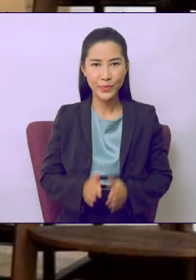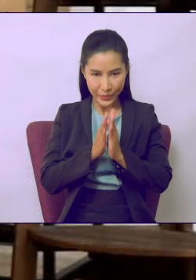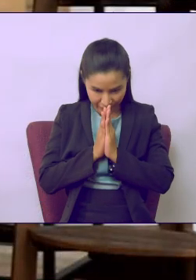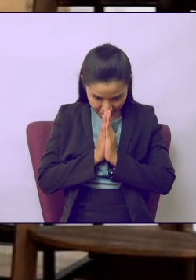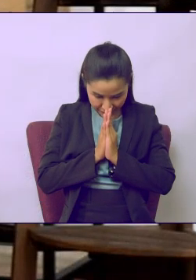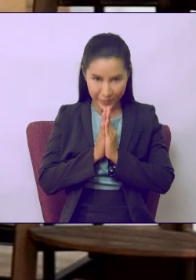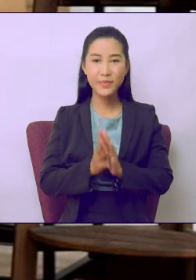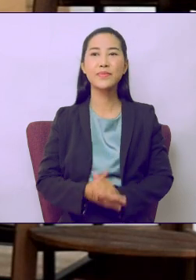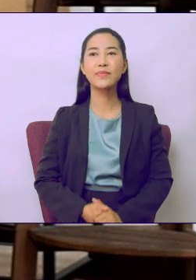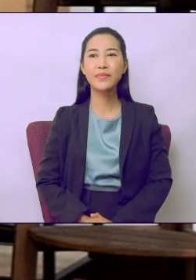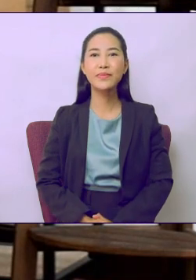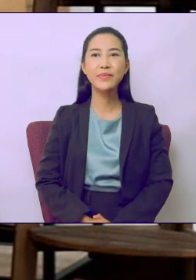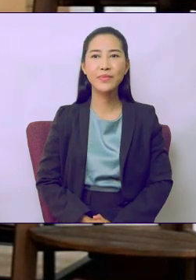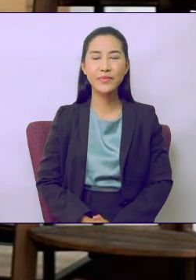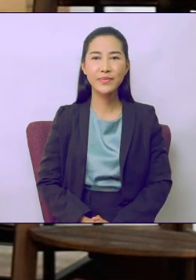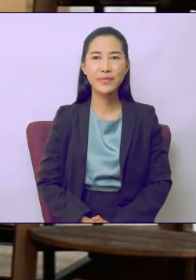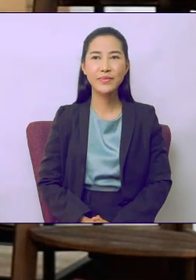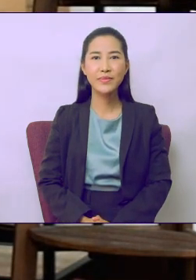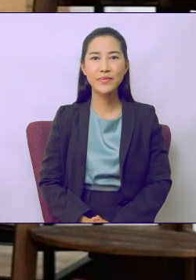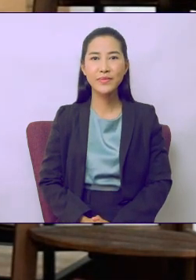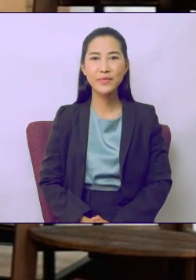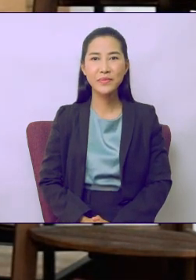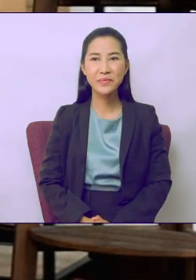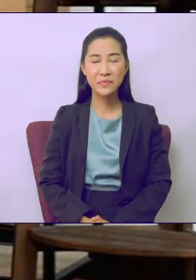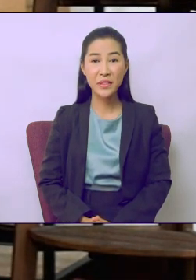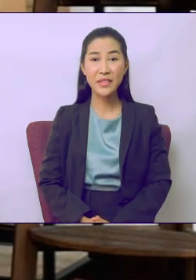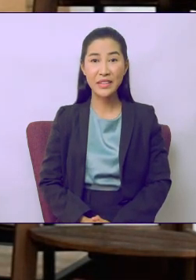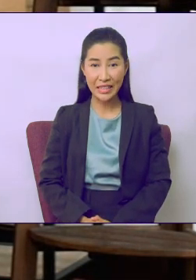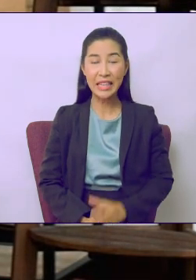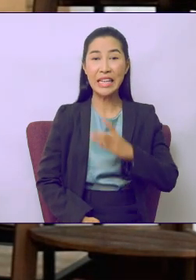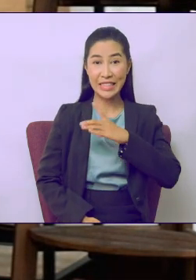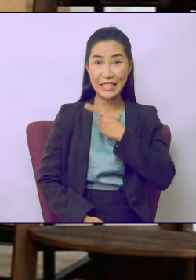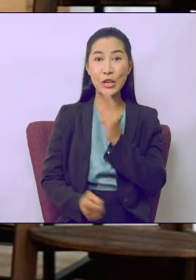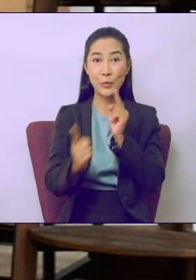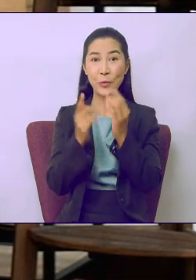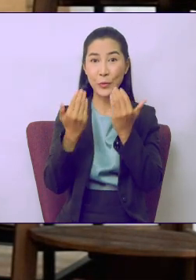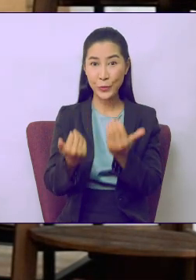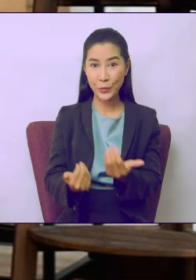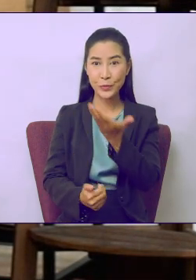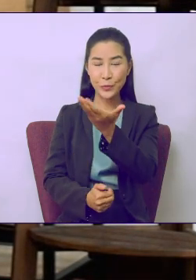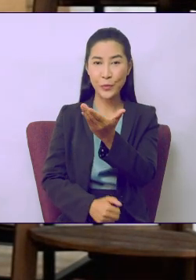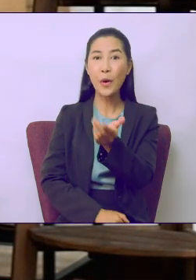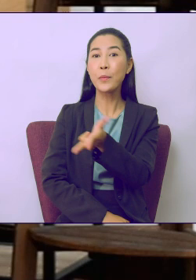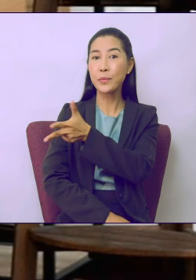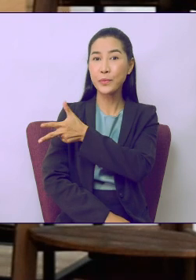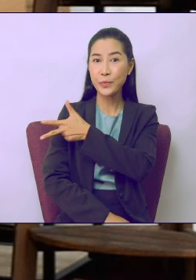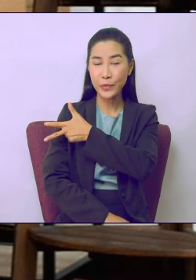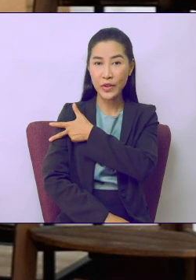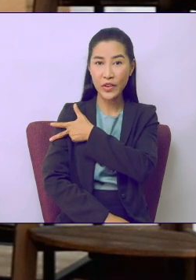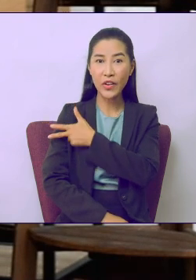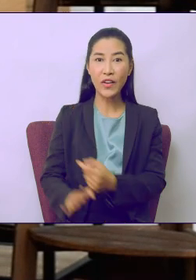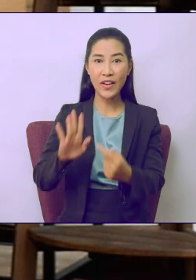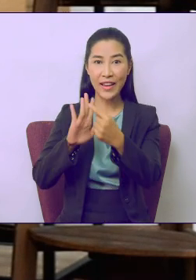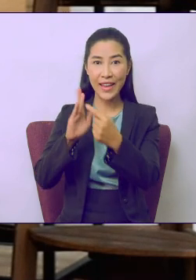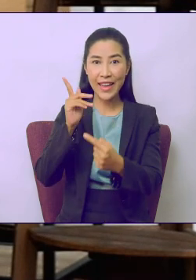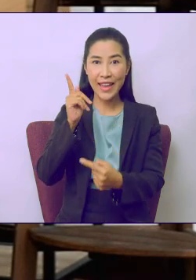สวัสดีครับก็นะครับยินดีได้นะครับพบกันในวันนี้นะครับผมนะครับอ่าดรนะครับเอกรัตน์นะ